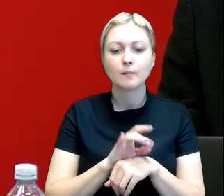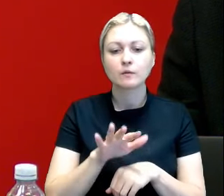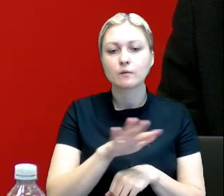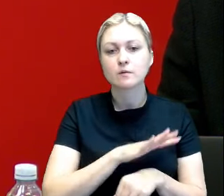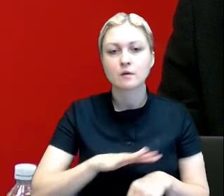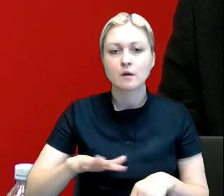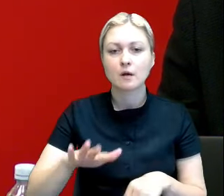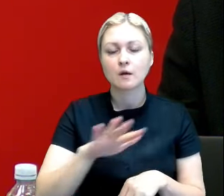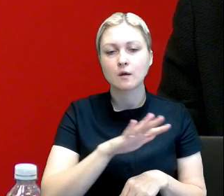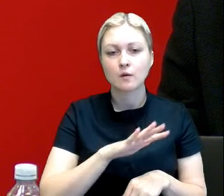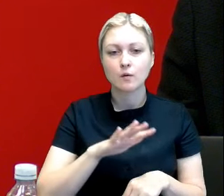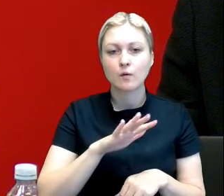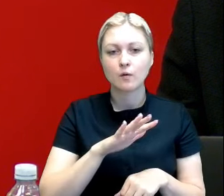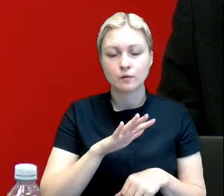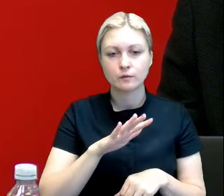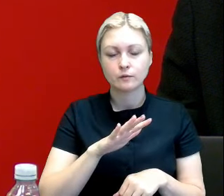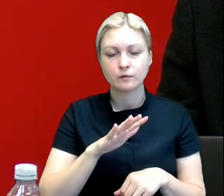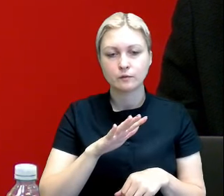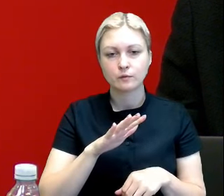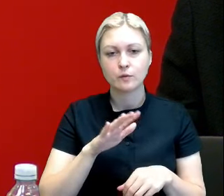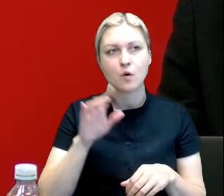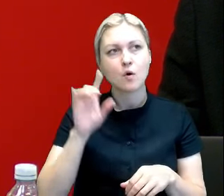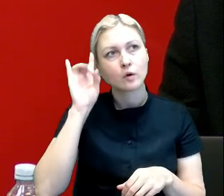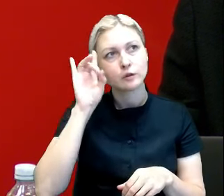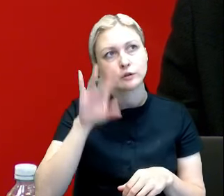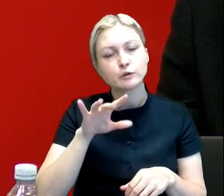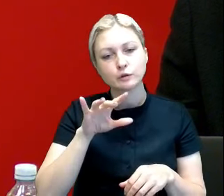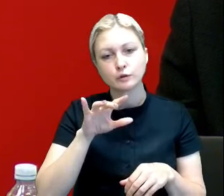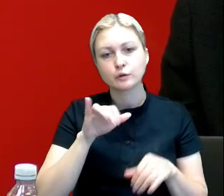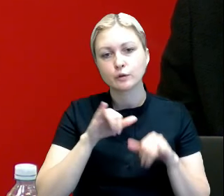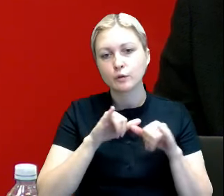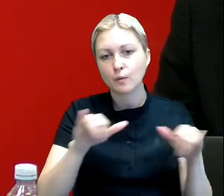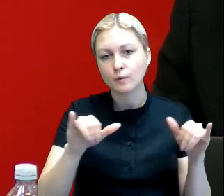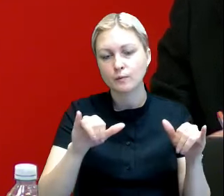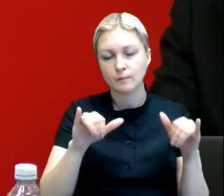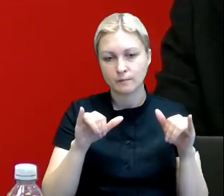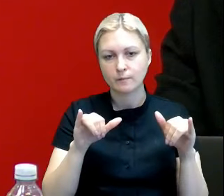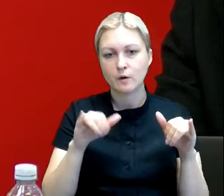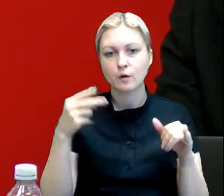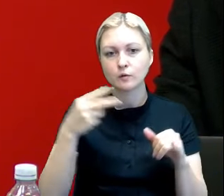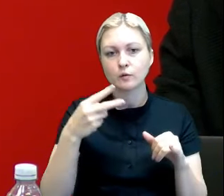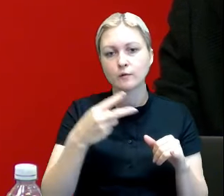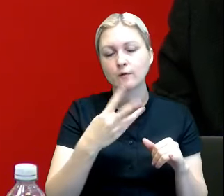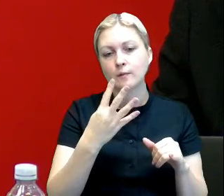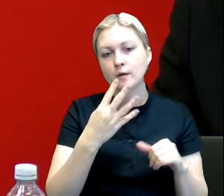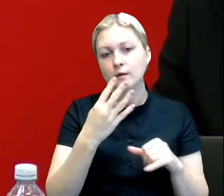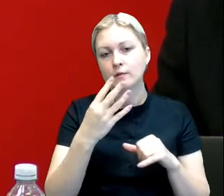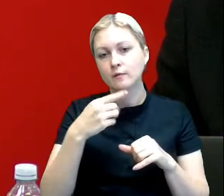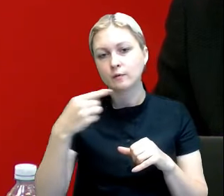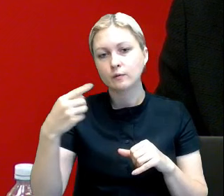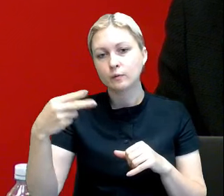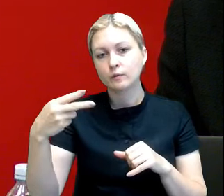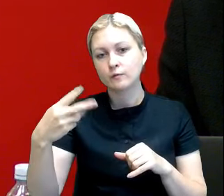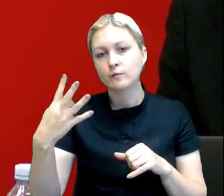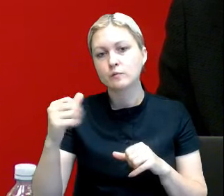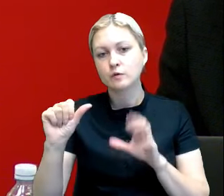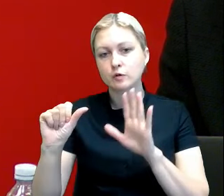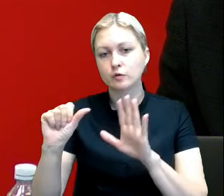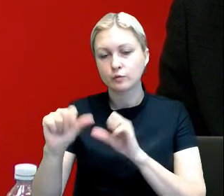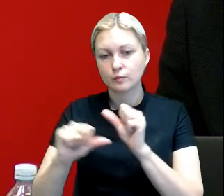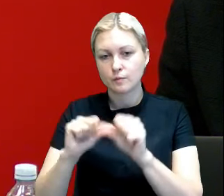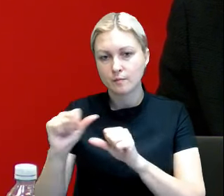pasiekiamumo ir žinomumo didinimo 2024 266ų metų programai jungtinės veiklos